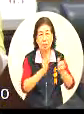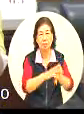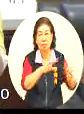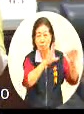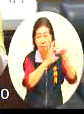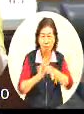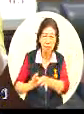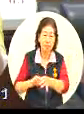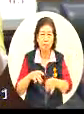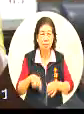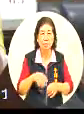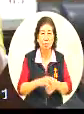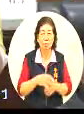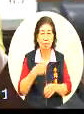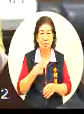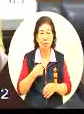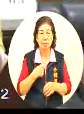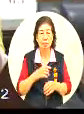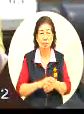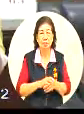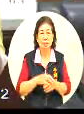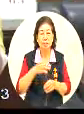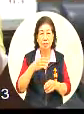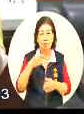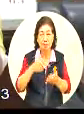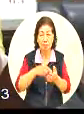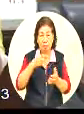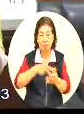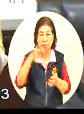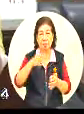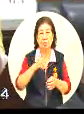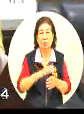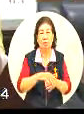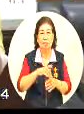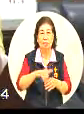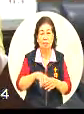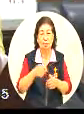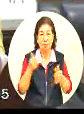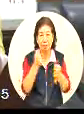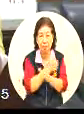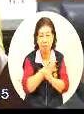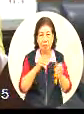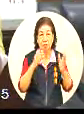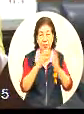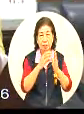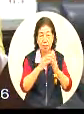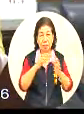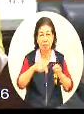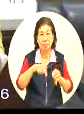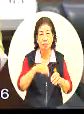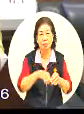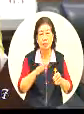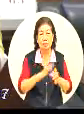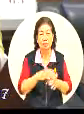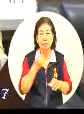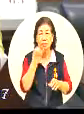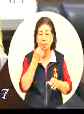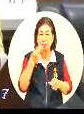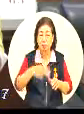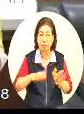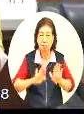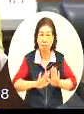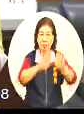我刚刚分析了，我们以住代户的方案还不错，可是还有再进步的空间，因